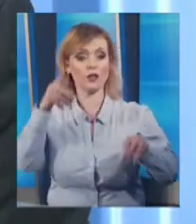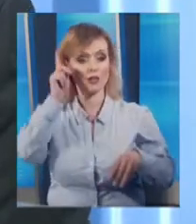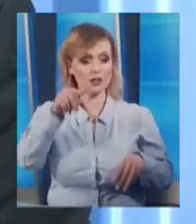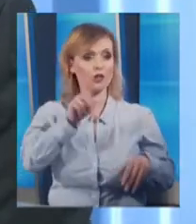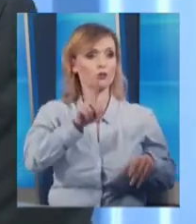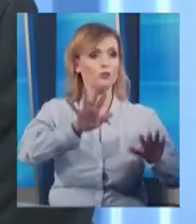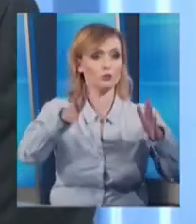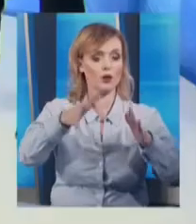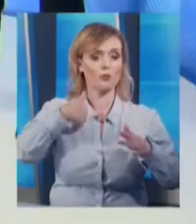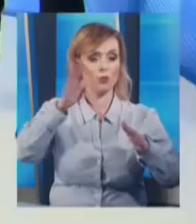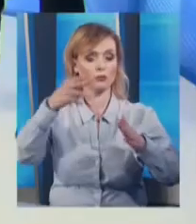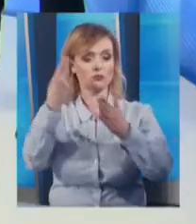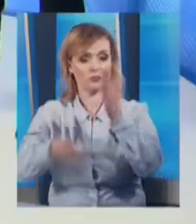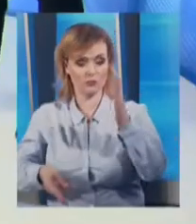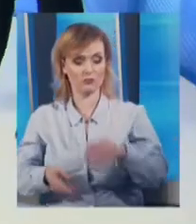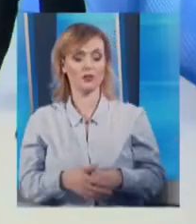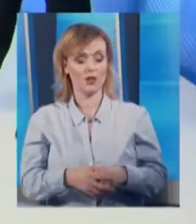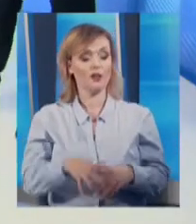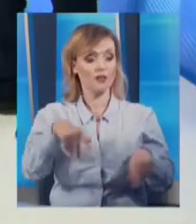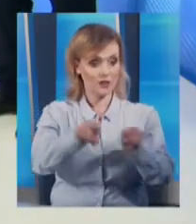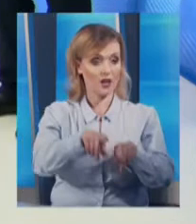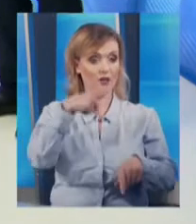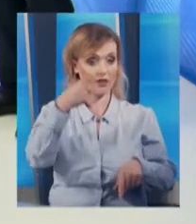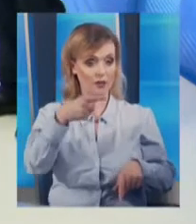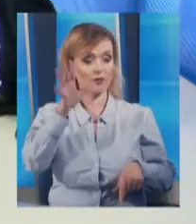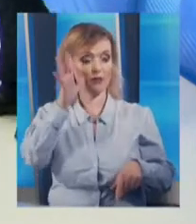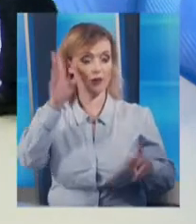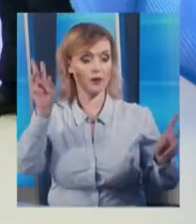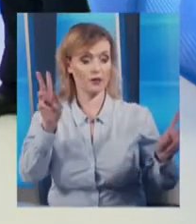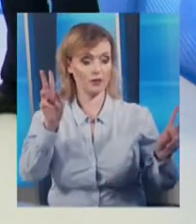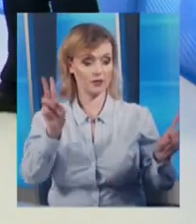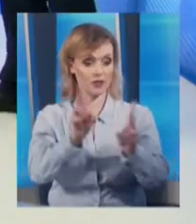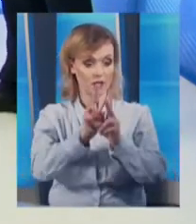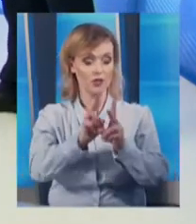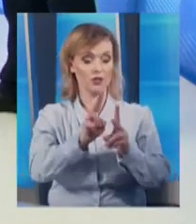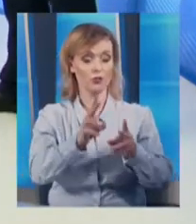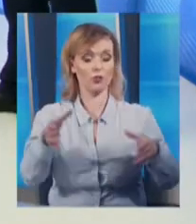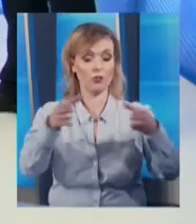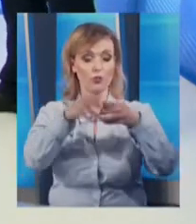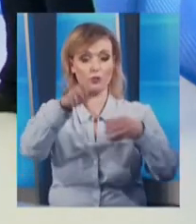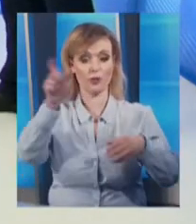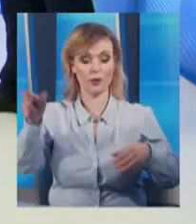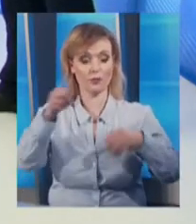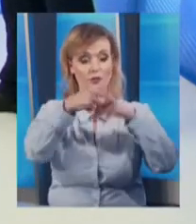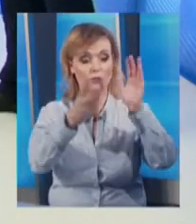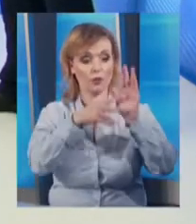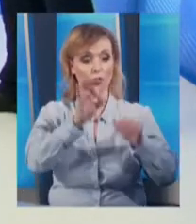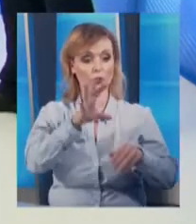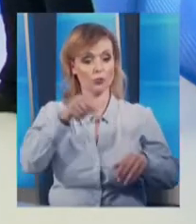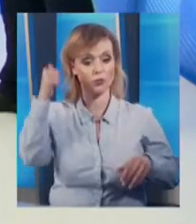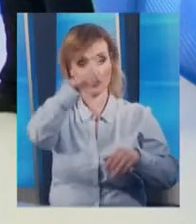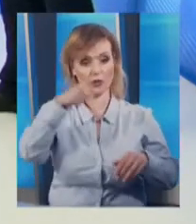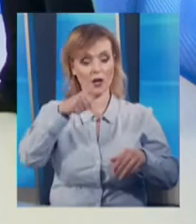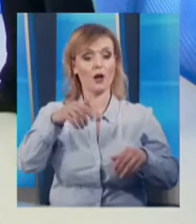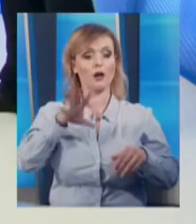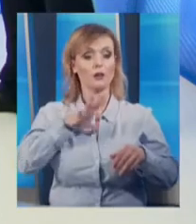vom prăbuși. Spuneați dumneavoastră, în cadrul unei întâlniri cu alegătorii, pe 17 octombrie anul trecut, în